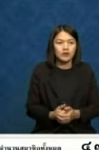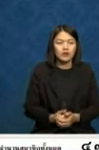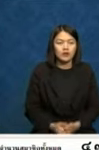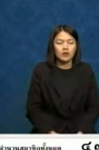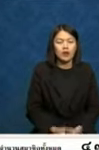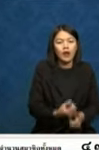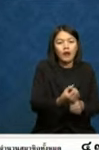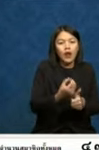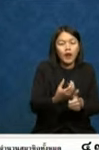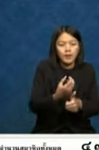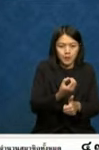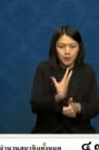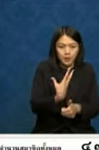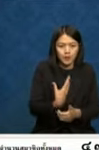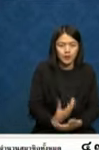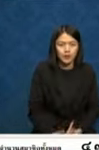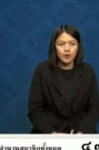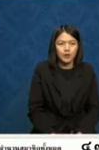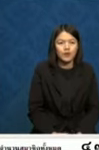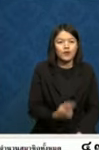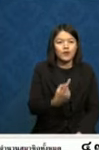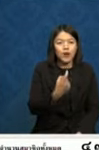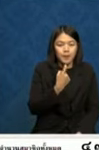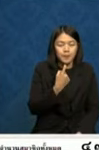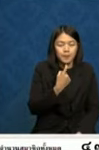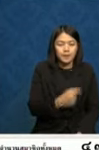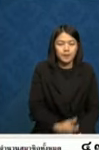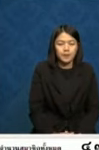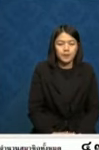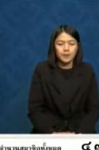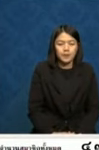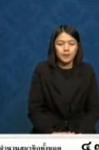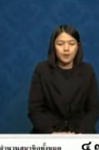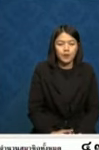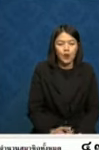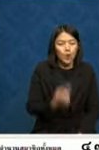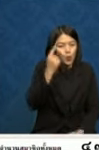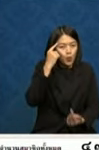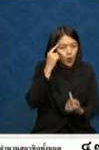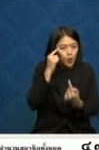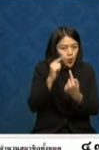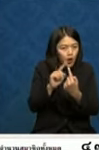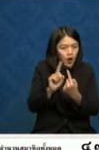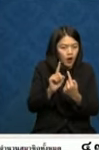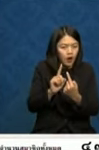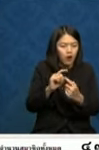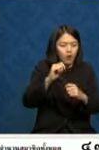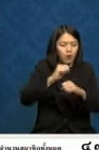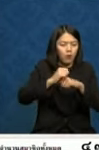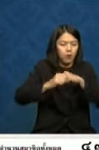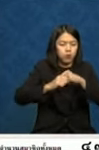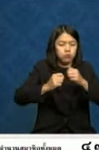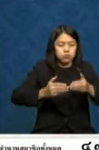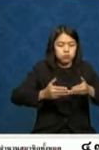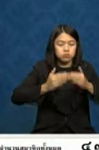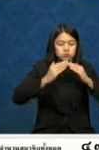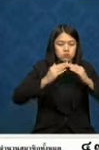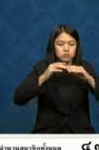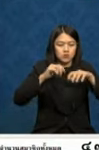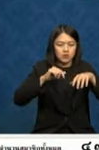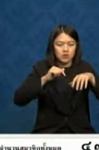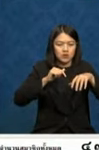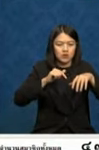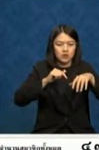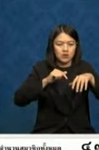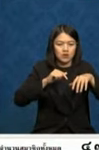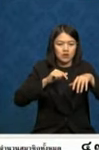เห็นนะครับท่านได้ตั้งประเด็นคำถามเนื่องจากวัตถุประสงค์หลักของการก่อสร้างอาคารนี้คือใช้ส